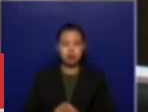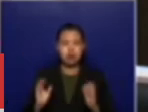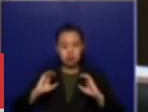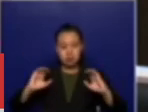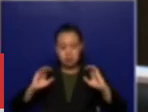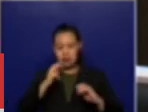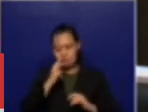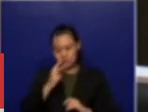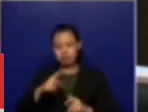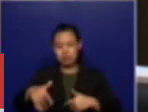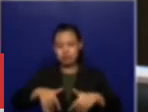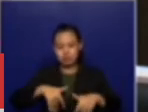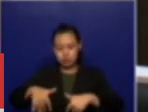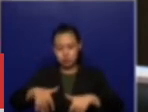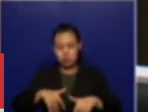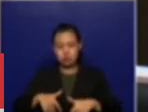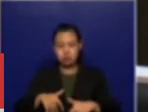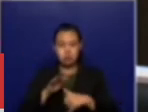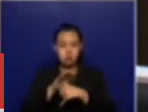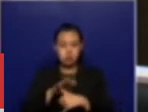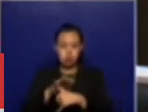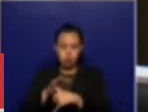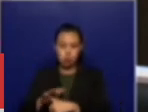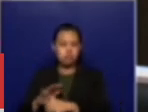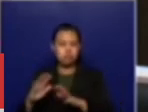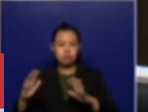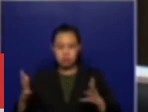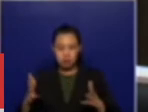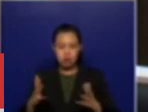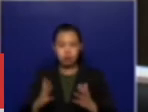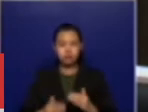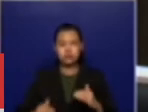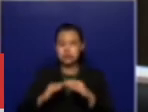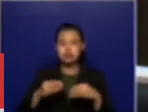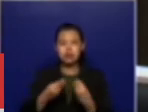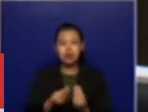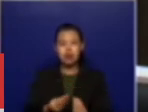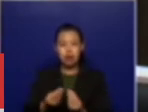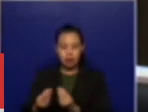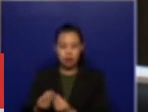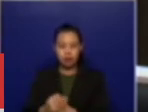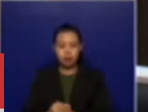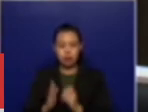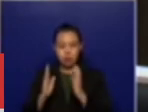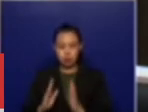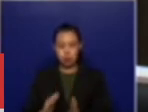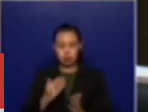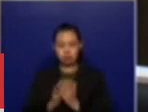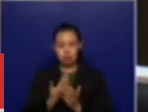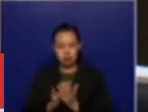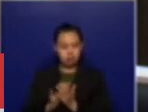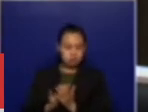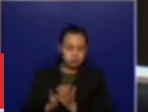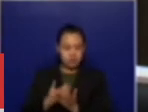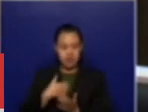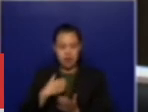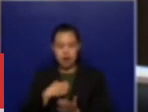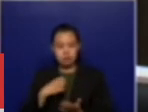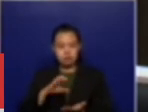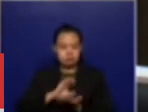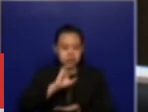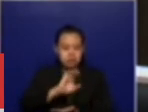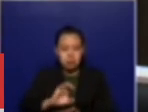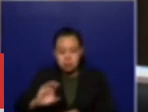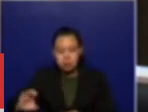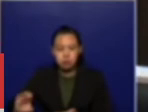ครับจะทำให้พี่น้องประชาชนจะทำให้นักลงทุนทั้งในประเทศและต่างประเทศเขาเชื่อมั่นแล้วมันจะส่งผลดีต่อเศรษฐกิ